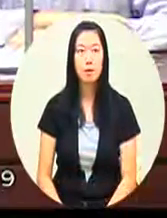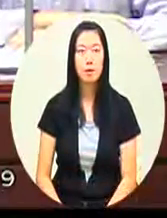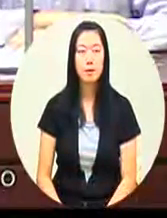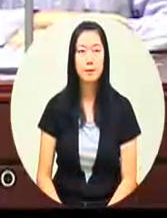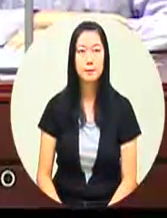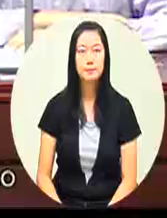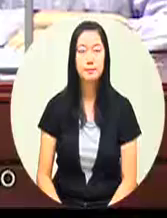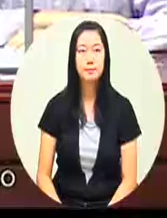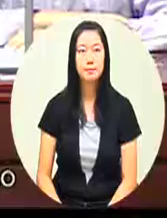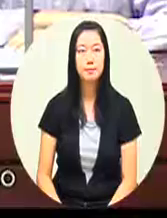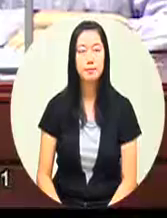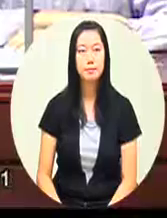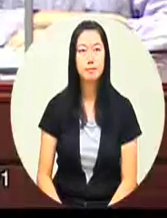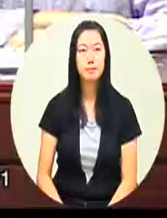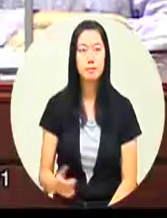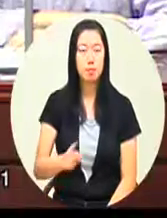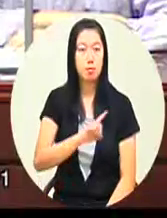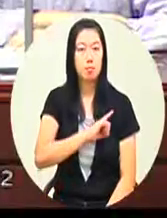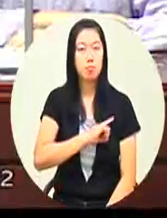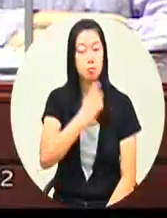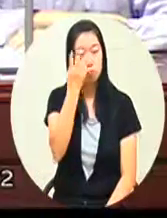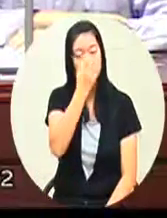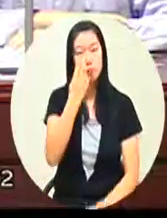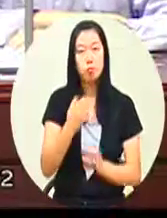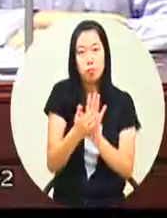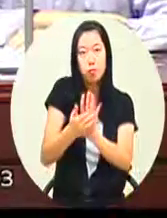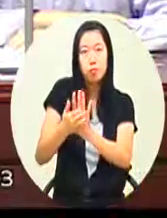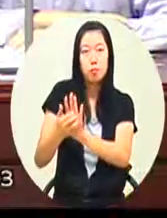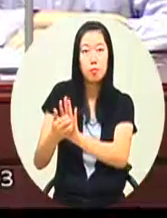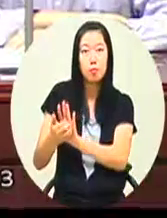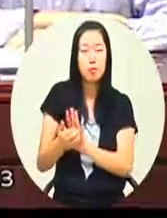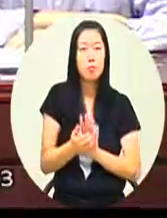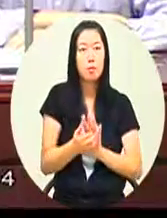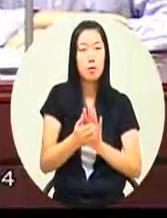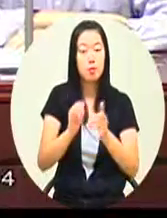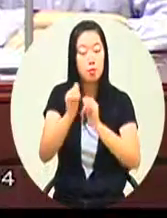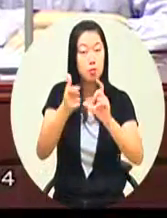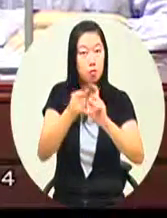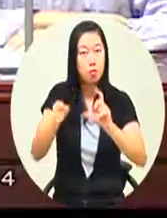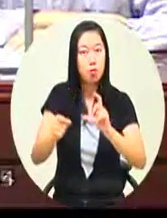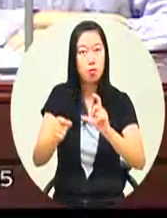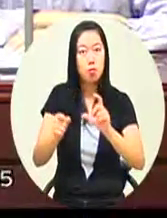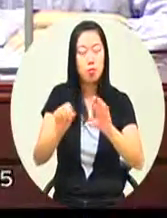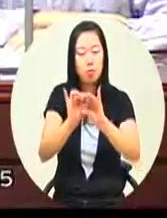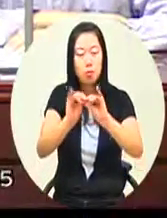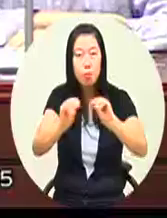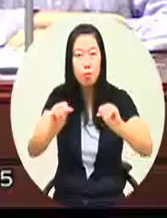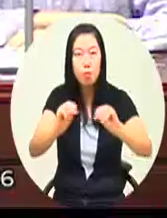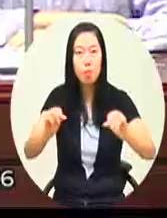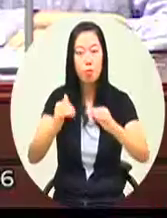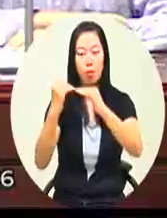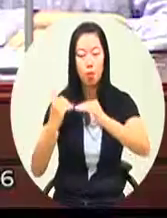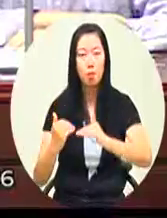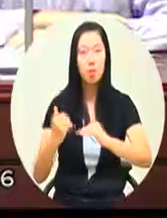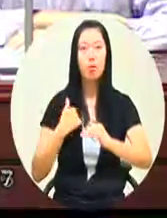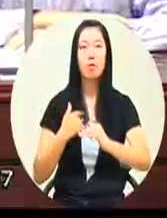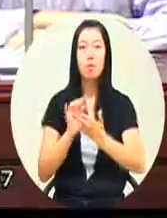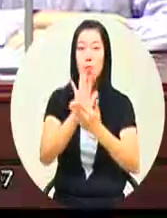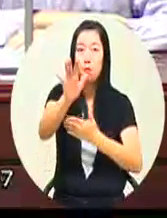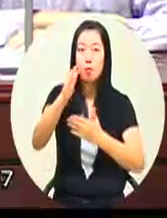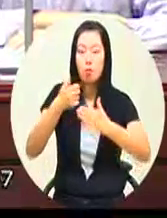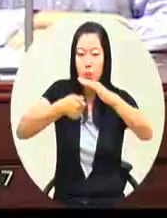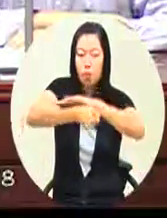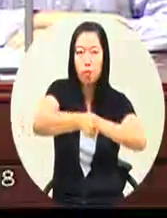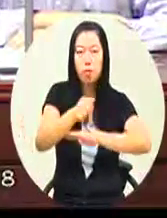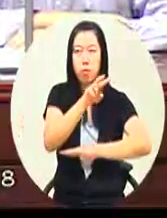挂迄个自主防灾社区吼、哦，有针对较低的所在吼，未来阮有哪有甲列入去吼，看一挂咱这